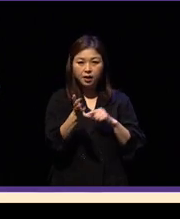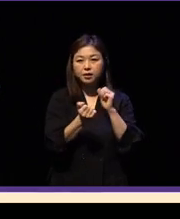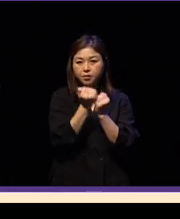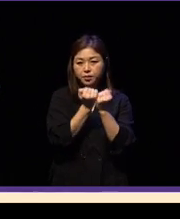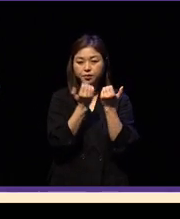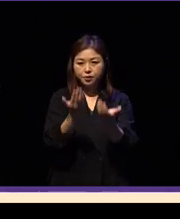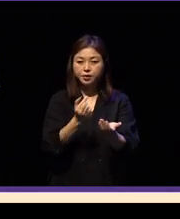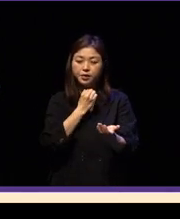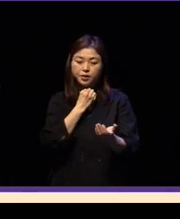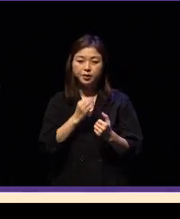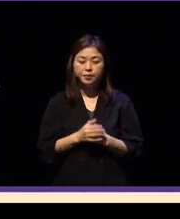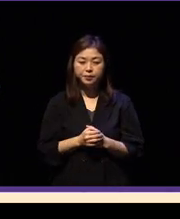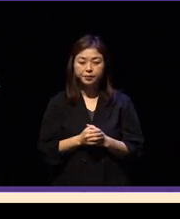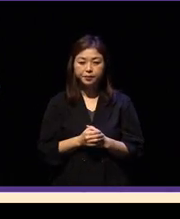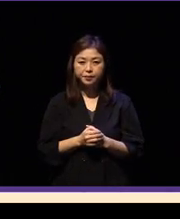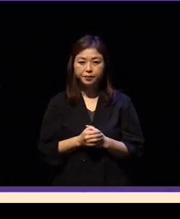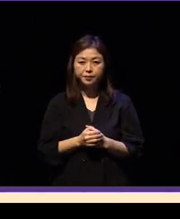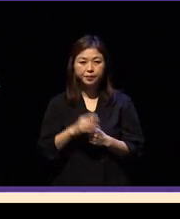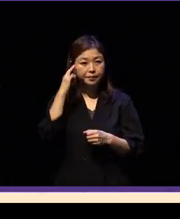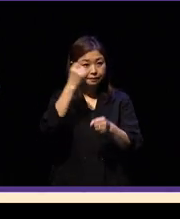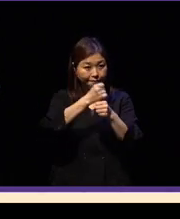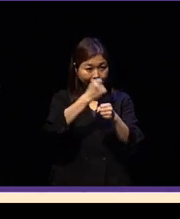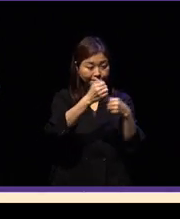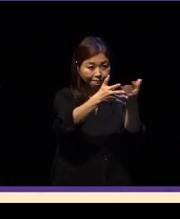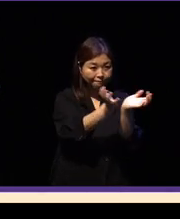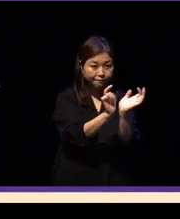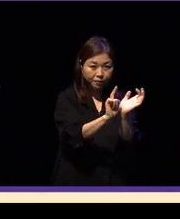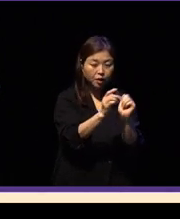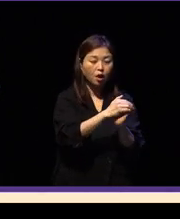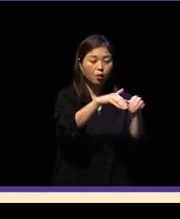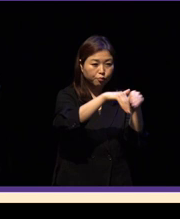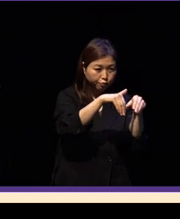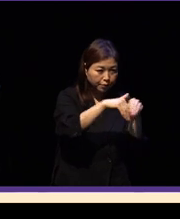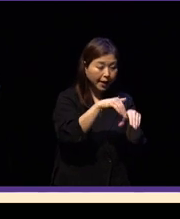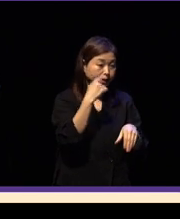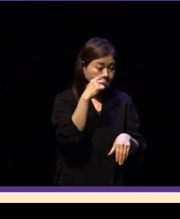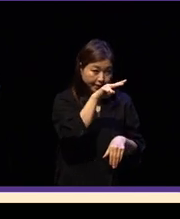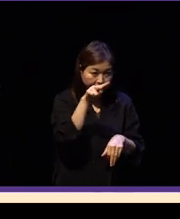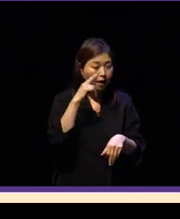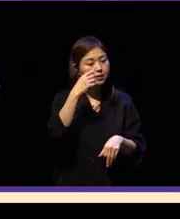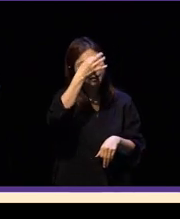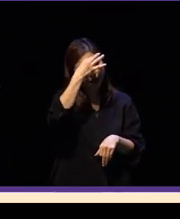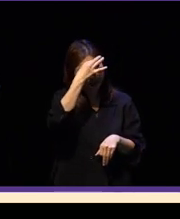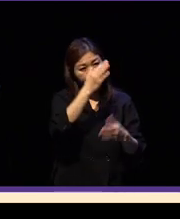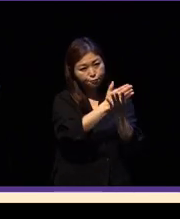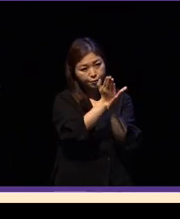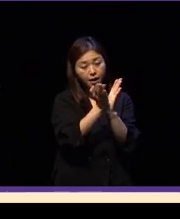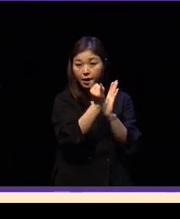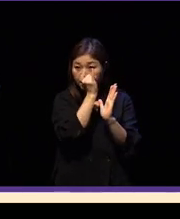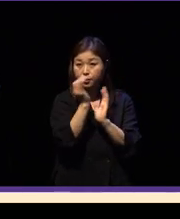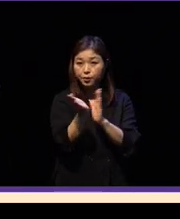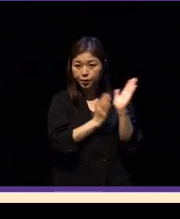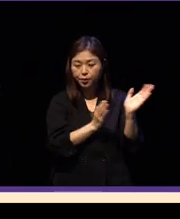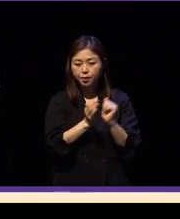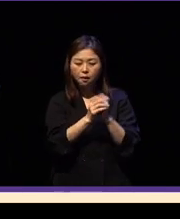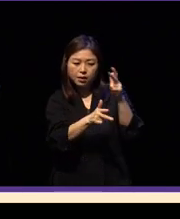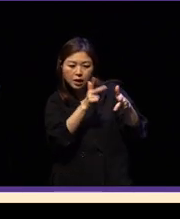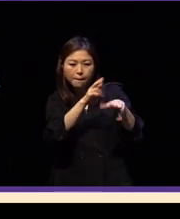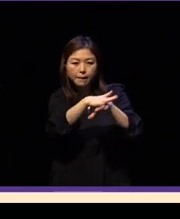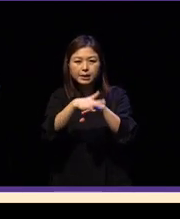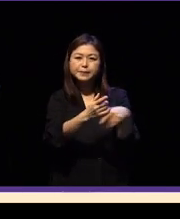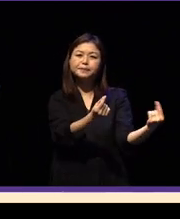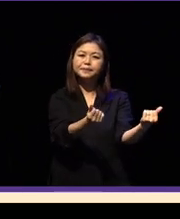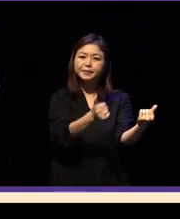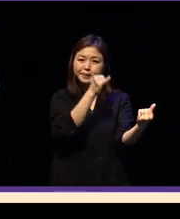사실 앞서서 그 창작 영역이 이제 문학 시각 공연 예술 분야이고 사실이 사업 구조가 같다 보니까